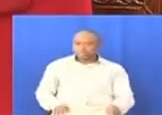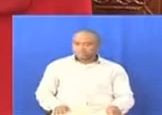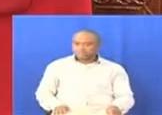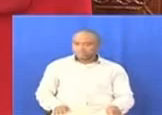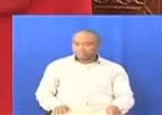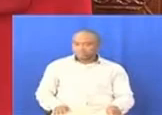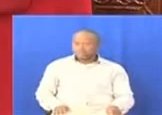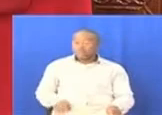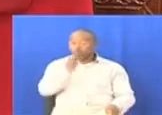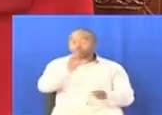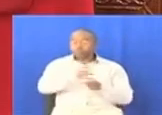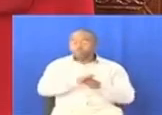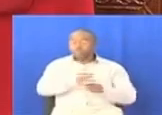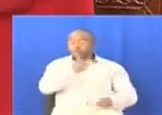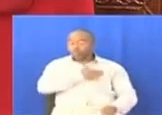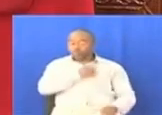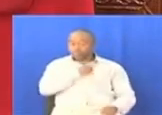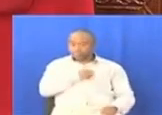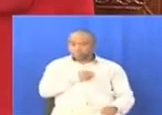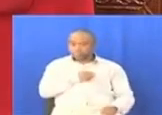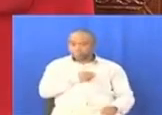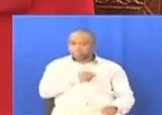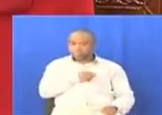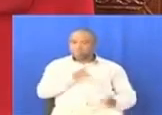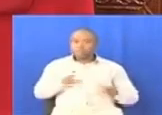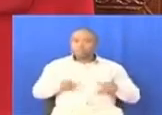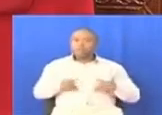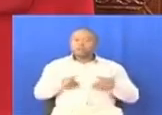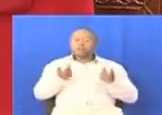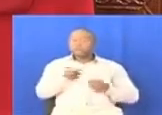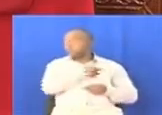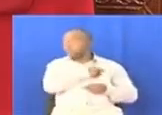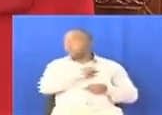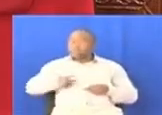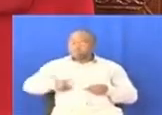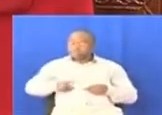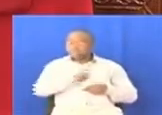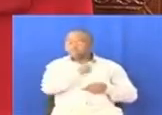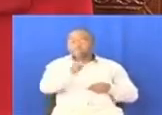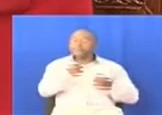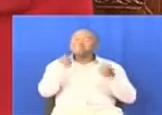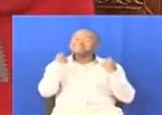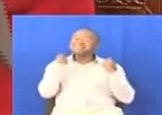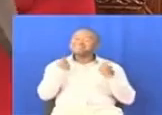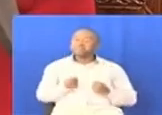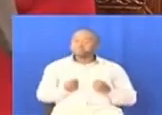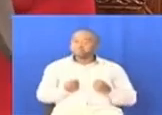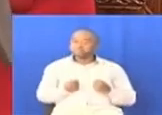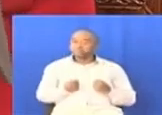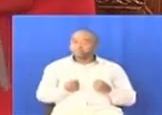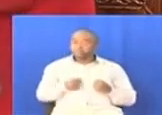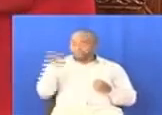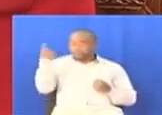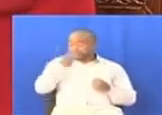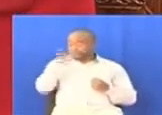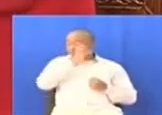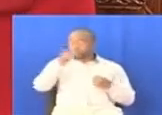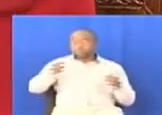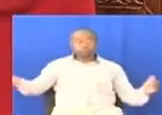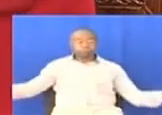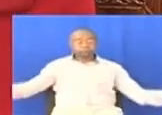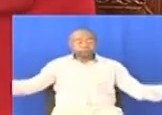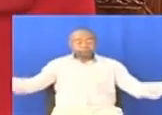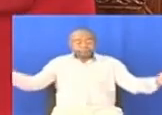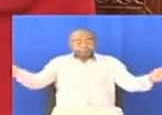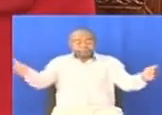chochote. Jitihada alizofanya Rais kulileta taifa pamoja katika